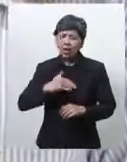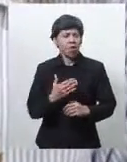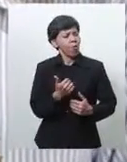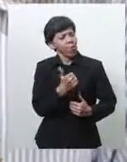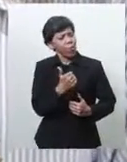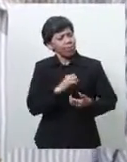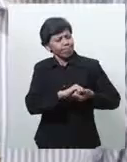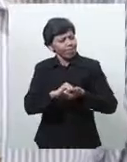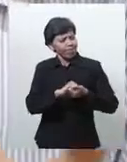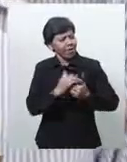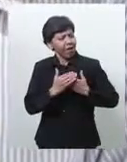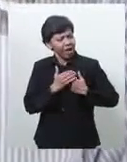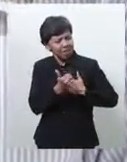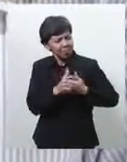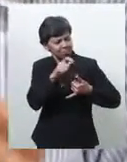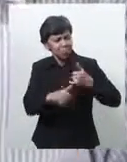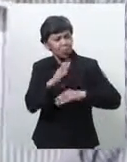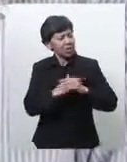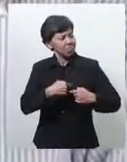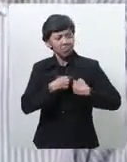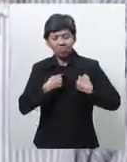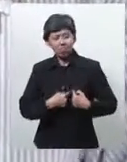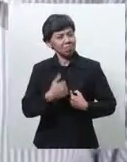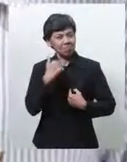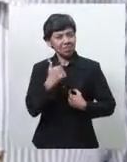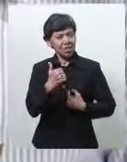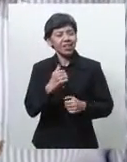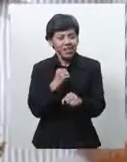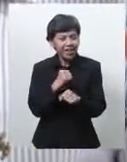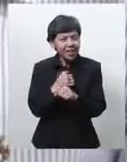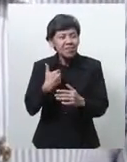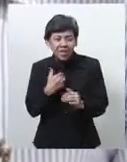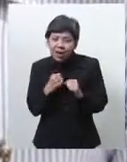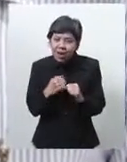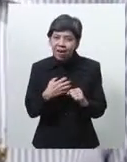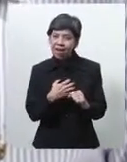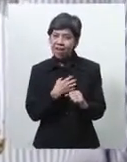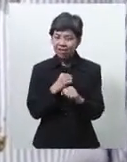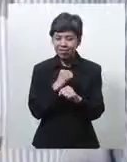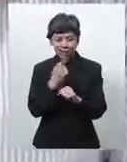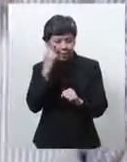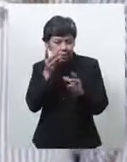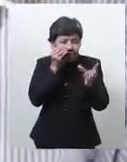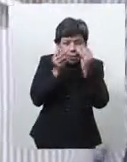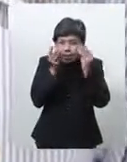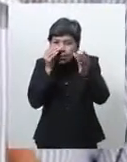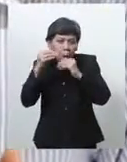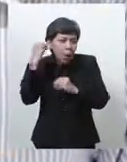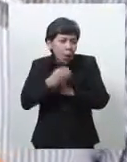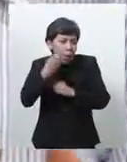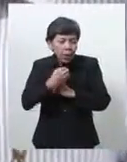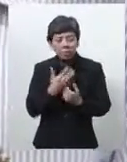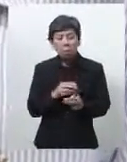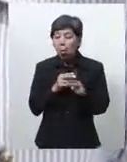นก็รักพี่ต้นมากเลยค่ะเพราะว่าพี่ต้นเนี่ยเป็นคนที่มีน้ำใจกับเพื่อนแล้วก็เป็นคนที่พยายามที่จะหาความรู้ตลอดเวล